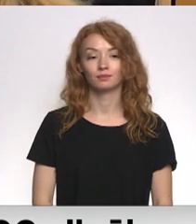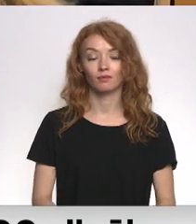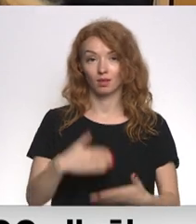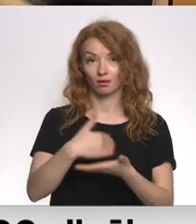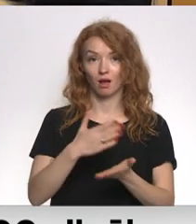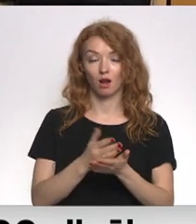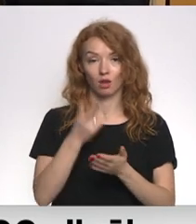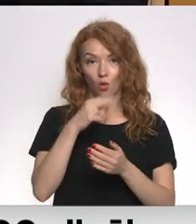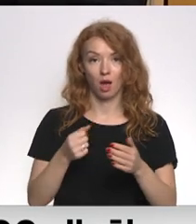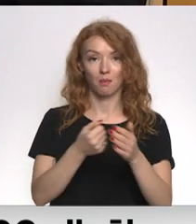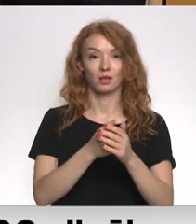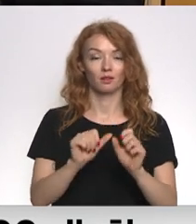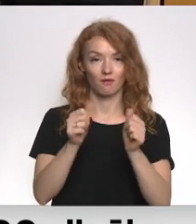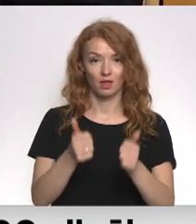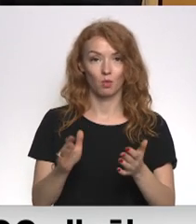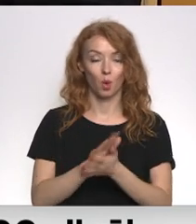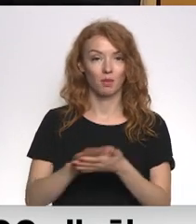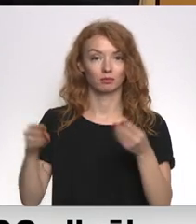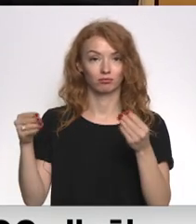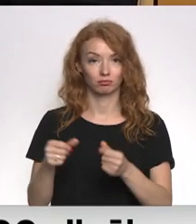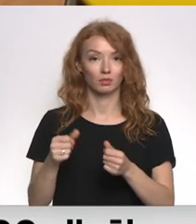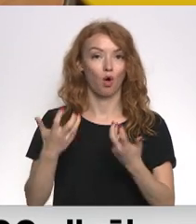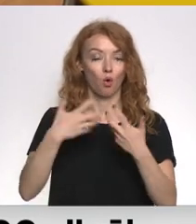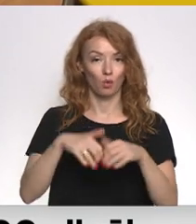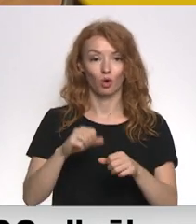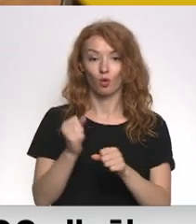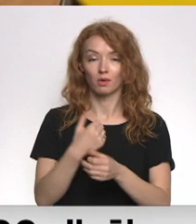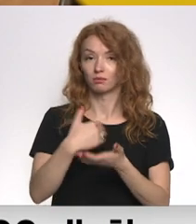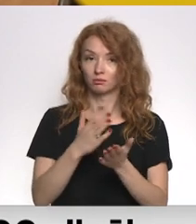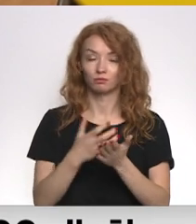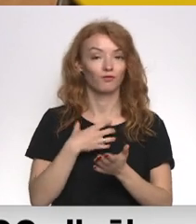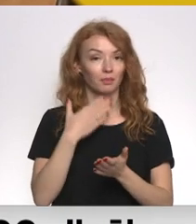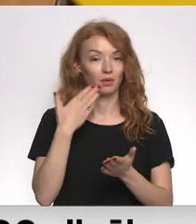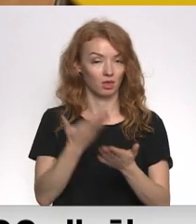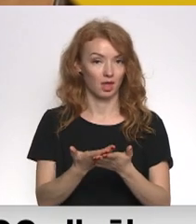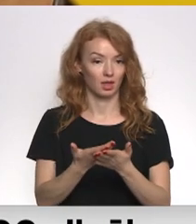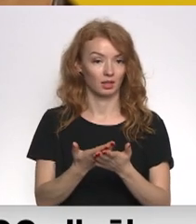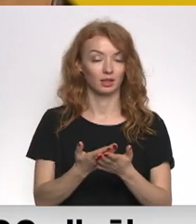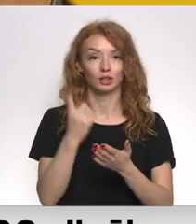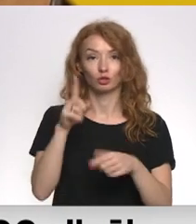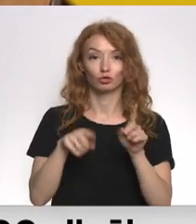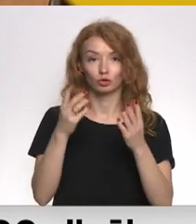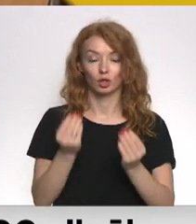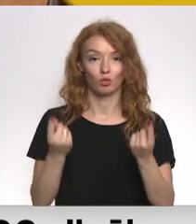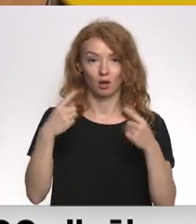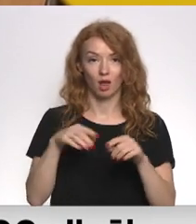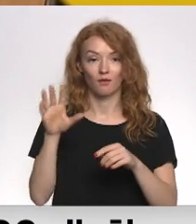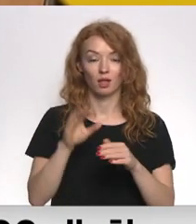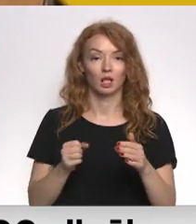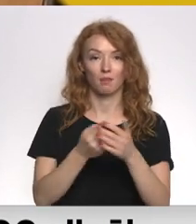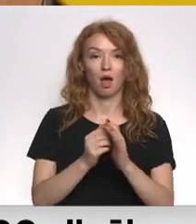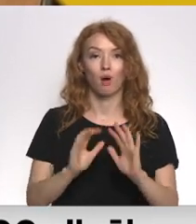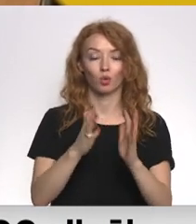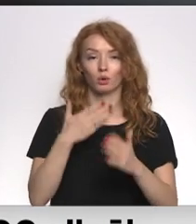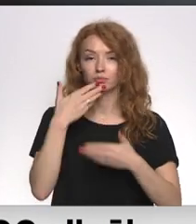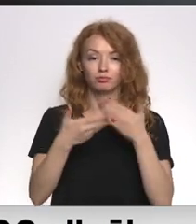Daļai no atbalsta veidiem kompensācijas tiks izmaksātas automātiski, tomēr daļai jāpiesakās. Tikai dažu dienu laikā valsts atbalstam apkurai ir